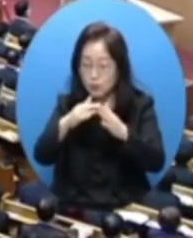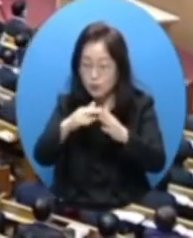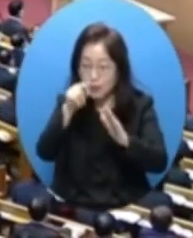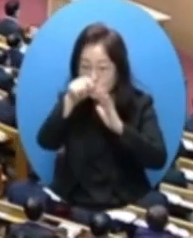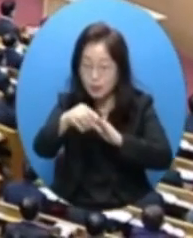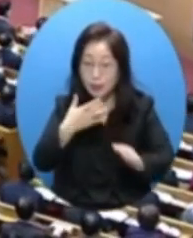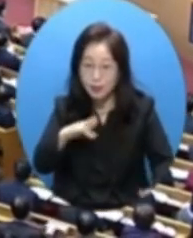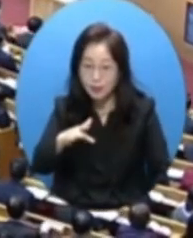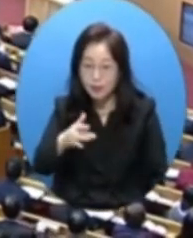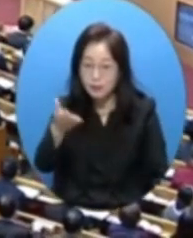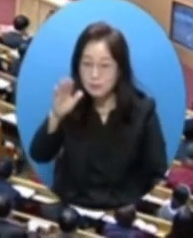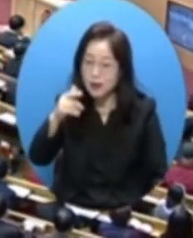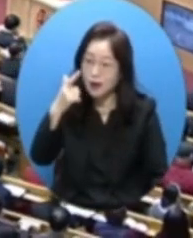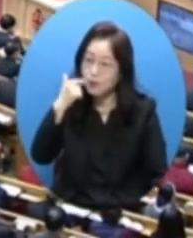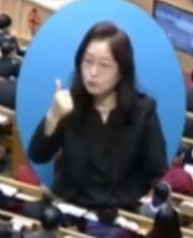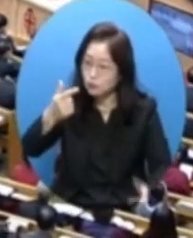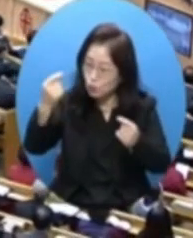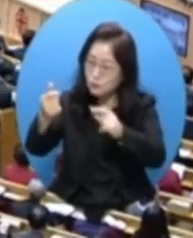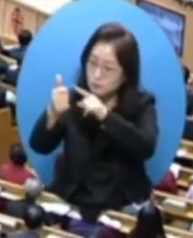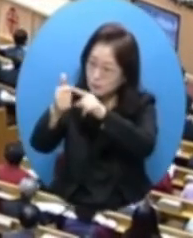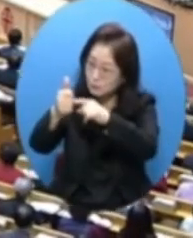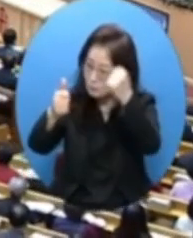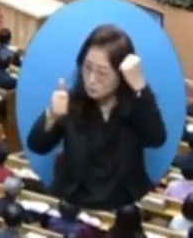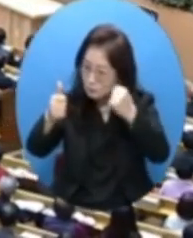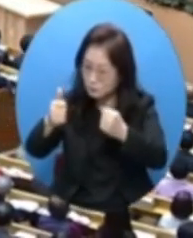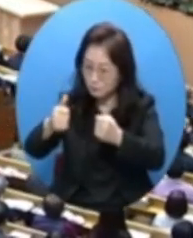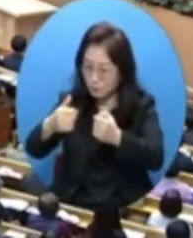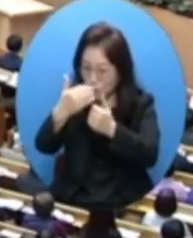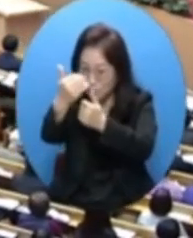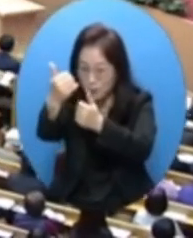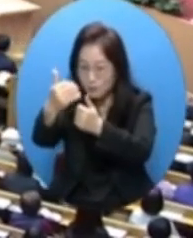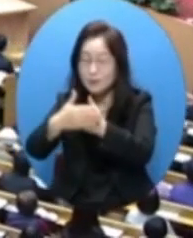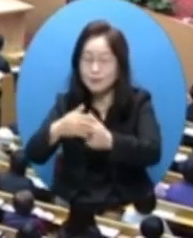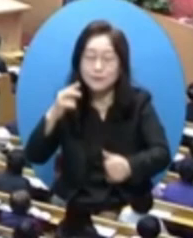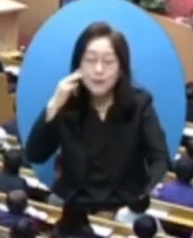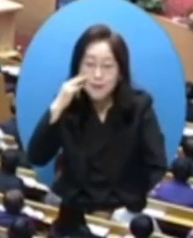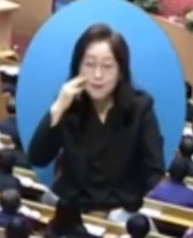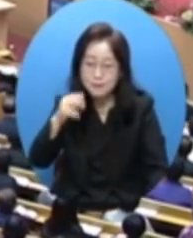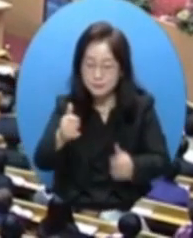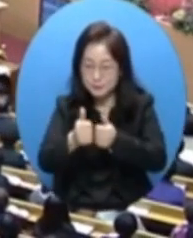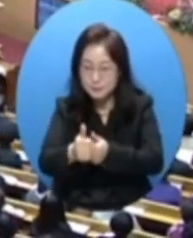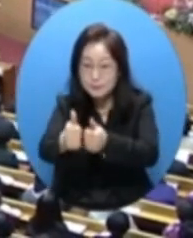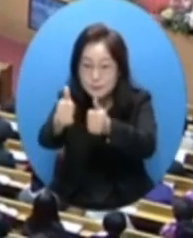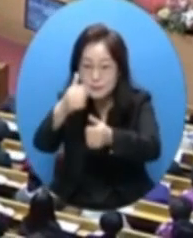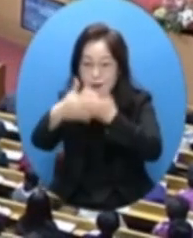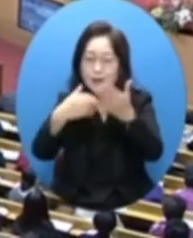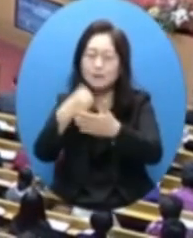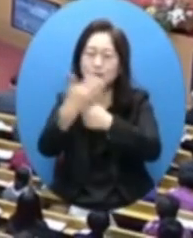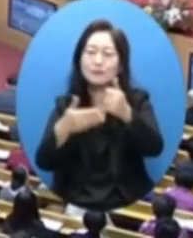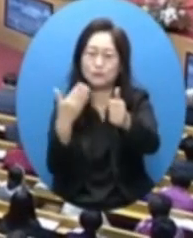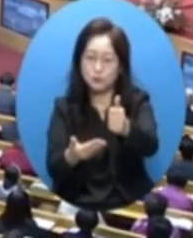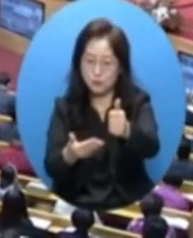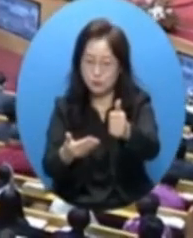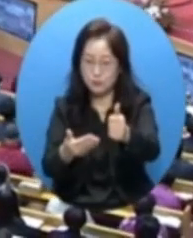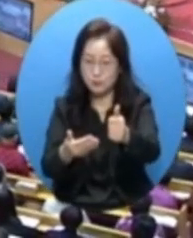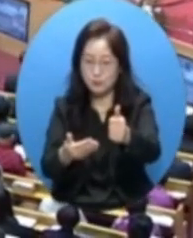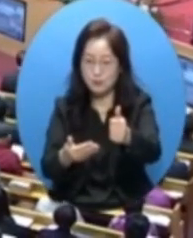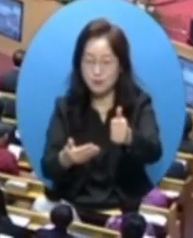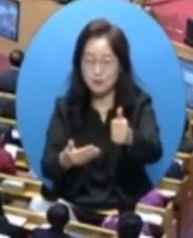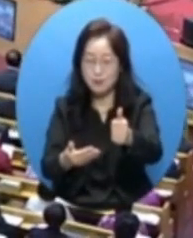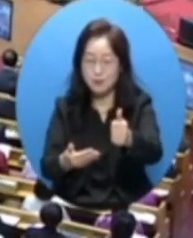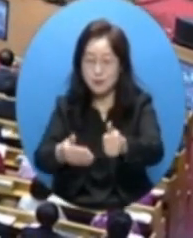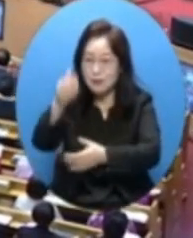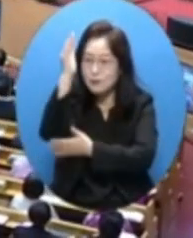자기는 아버지처럼 사랑해 주는 그 아저씨가 교회를 가지 않으니까 그냥 따라 나갔습니다 그날 하나님의 은혜가이 맞습니다 그날